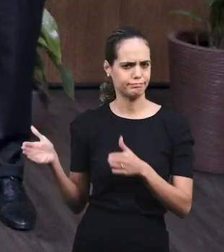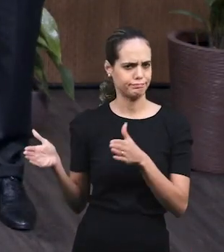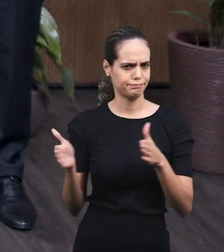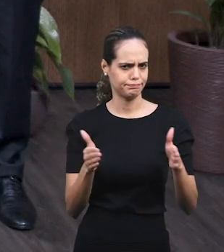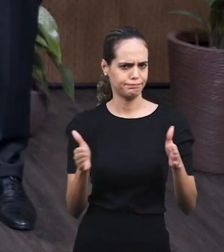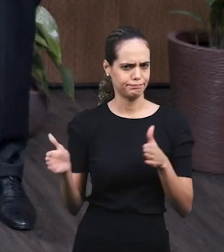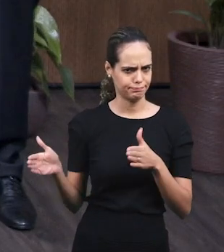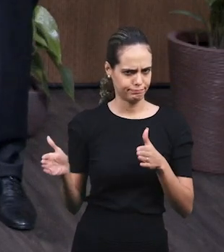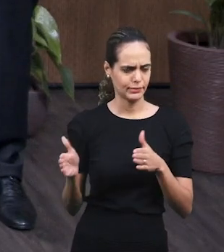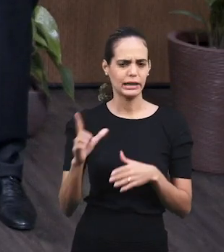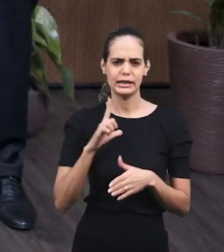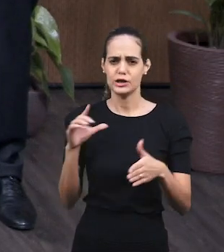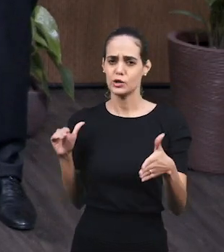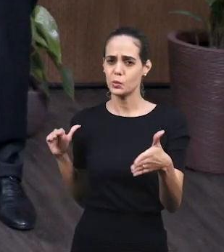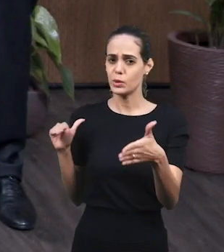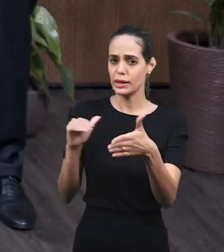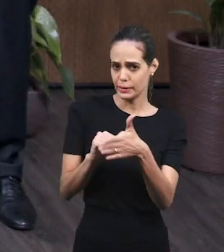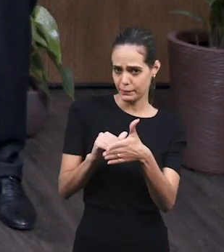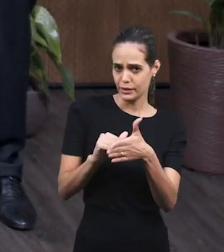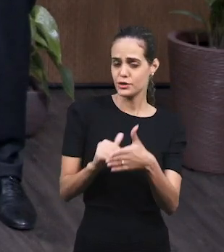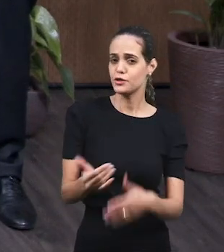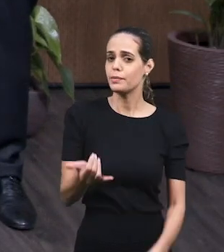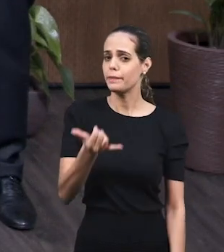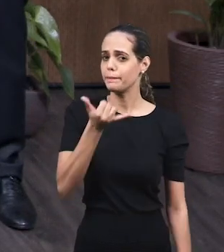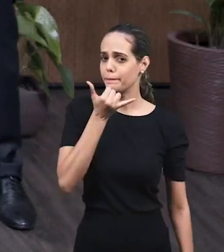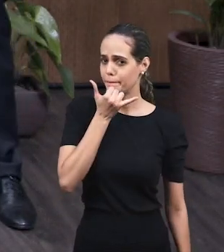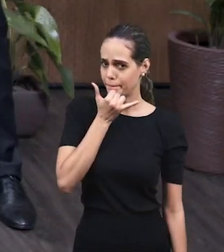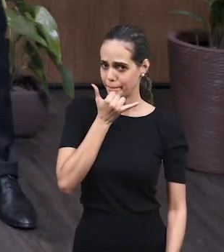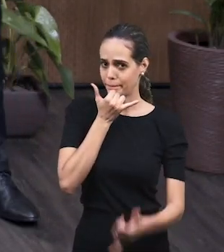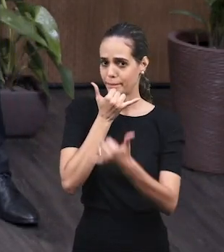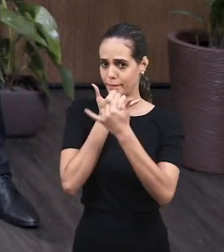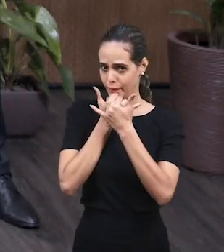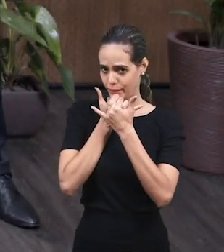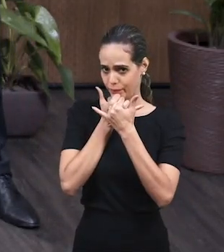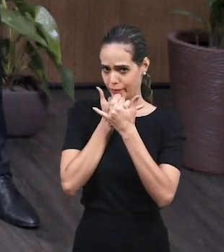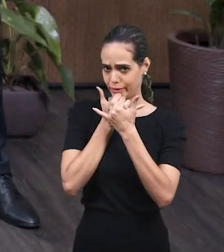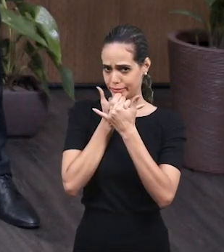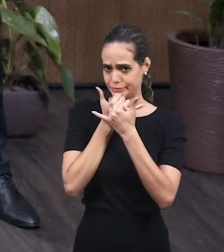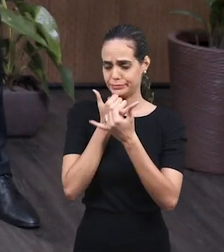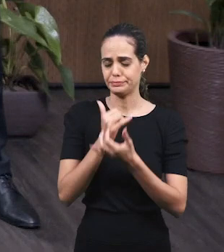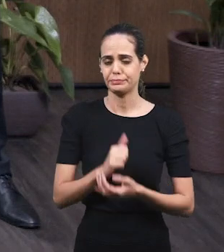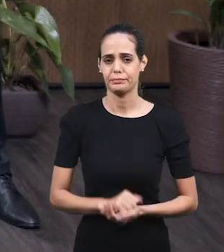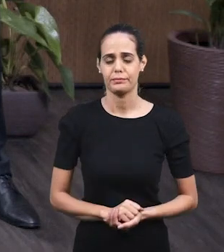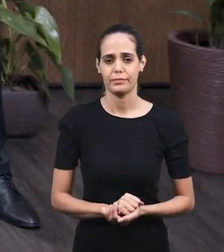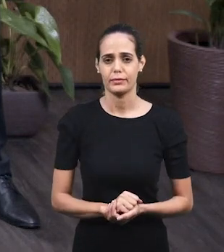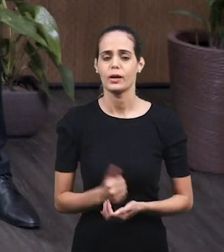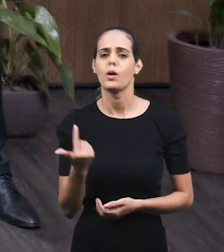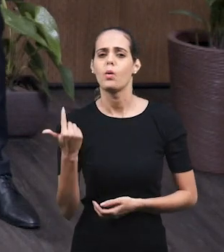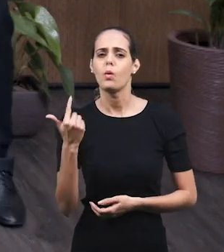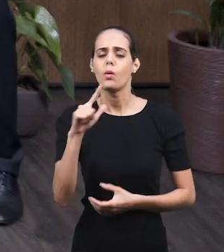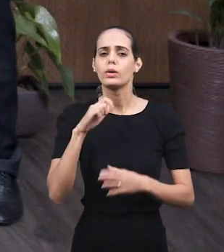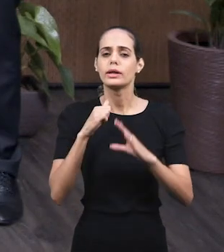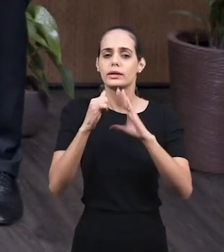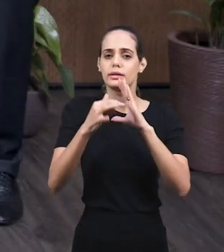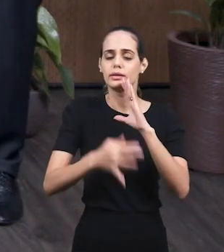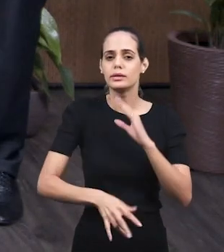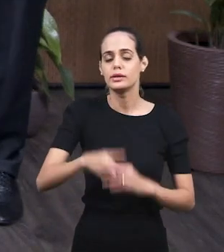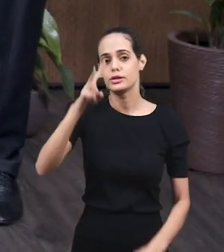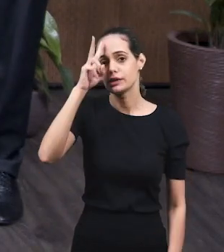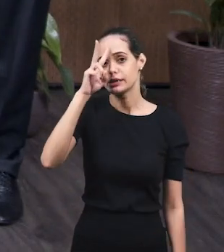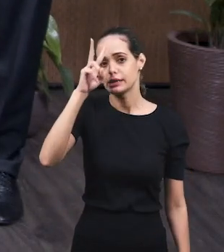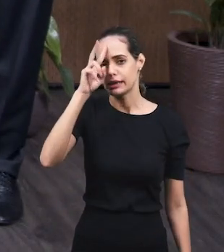était liée avec la loi de la religion de l'époque qui établissait ces jours une limite pour le